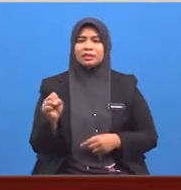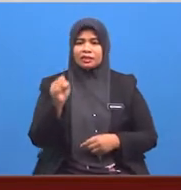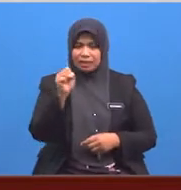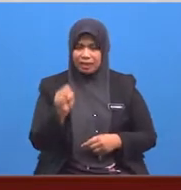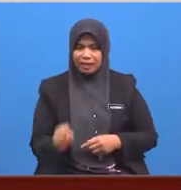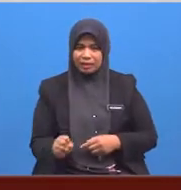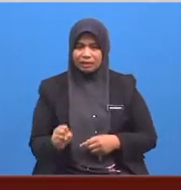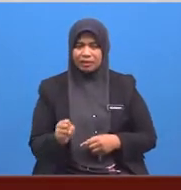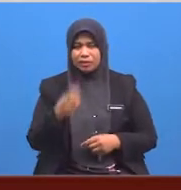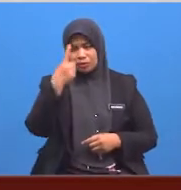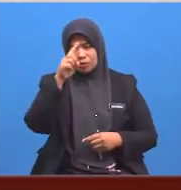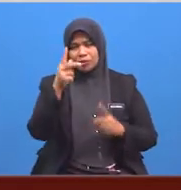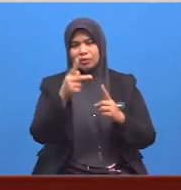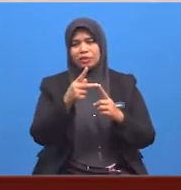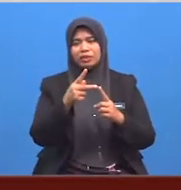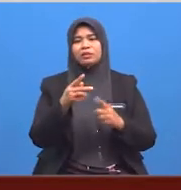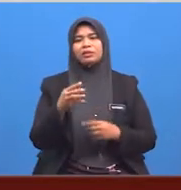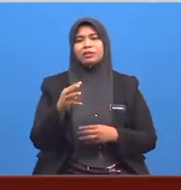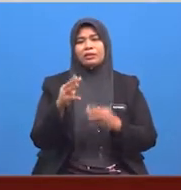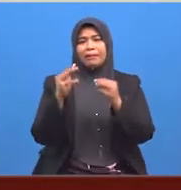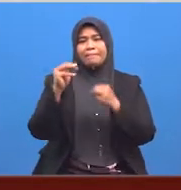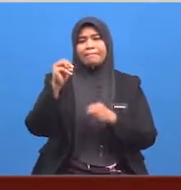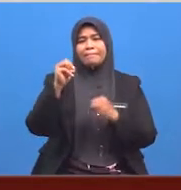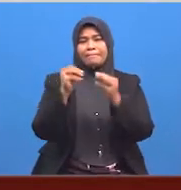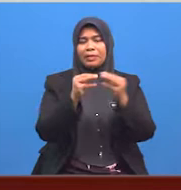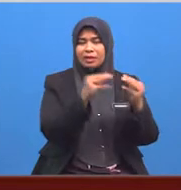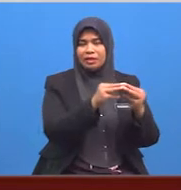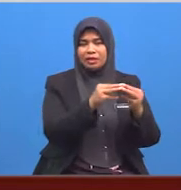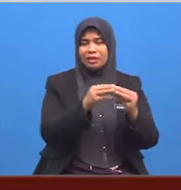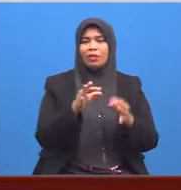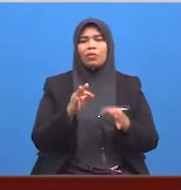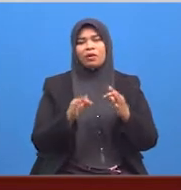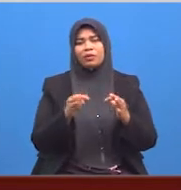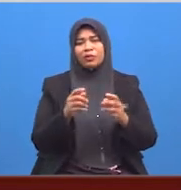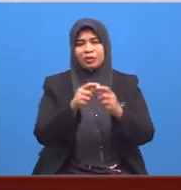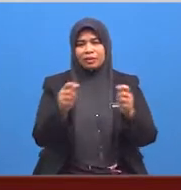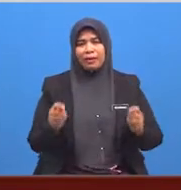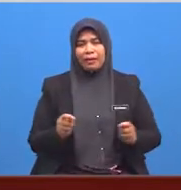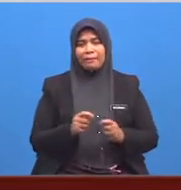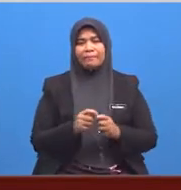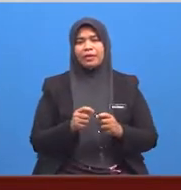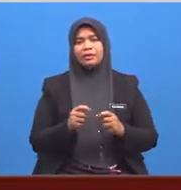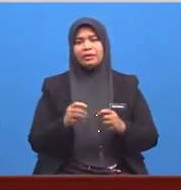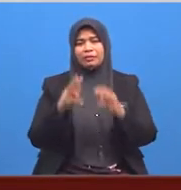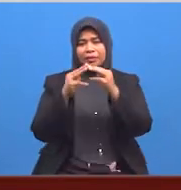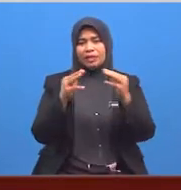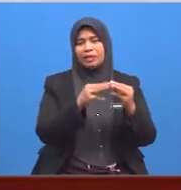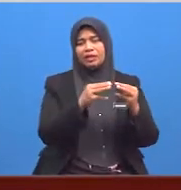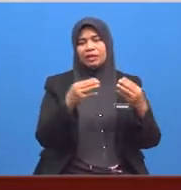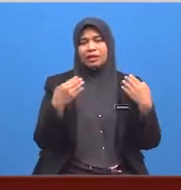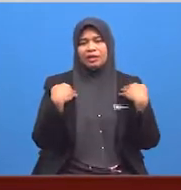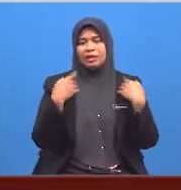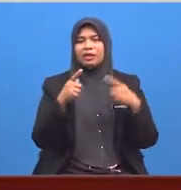Madinah walaupun Madinah terletak di utara bagi mengelirukan tumpuan mesum Bagaimana